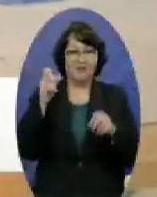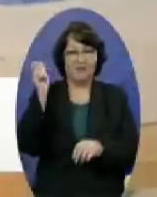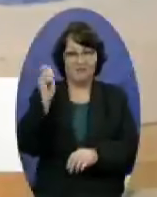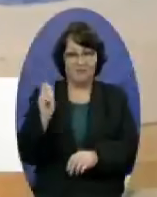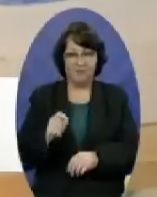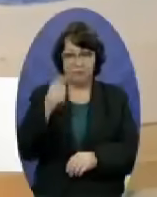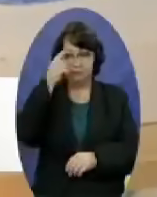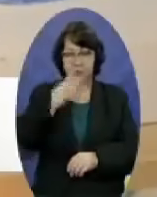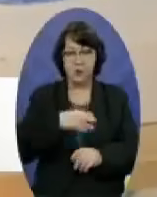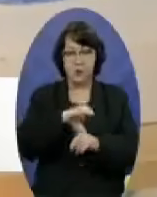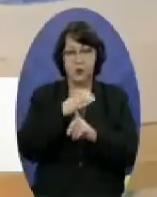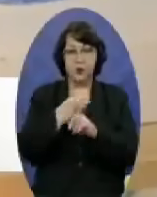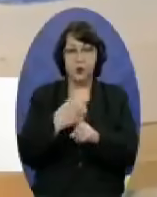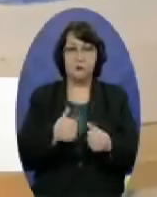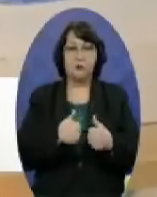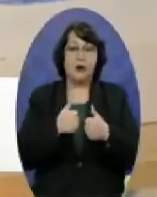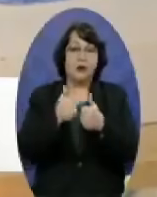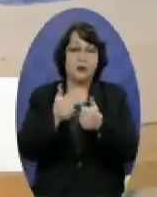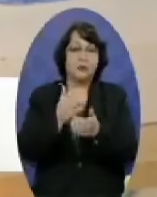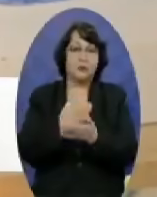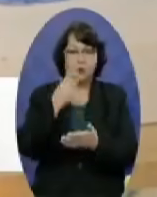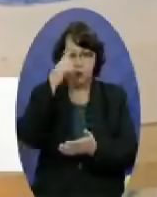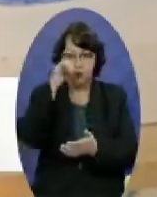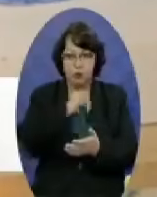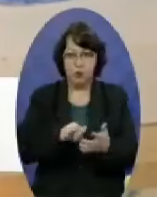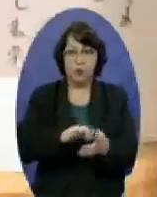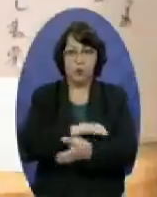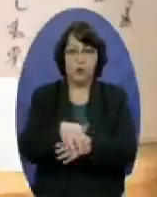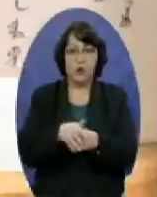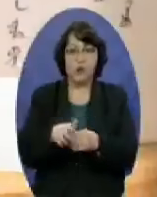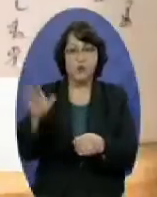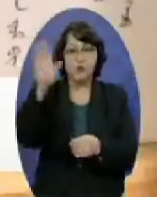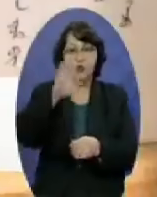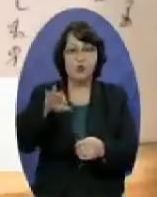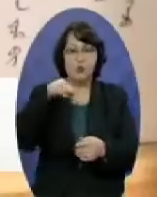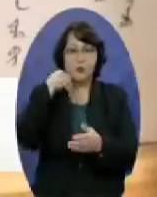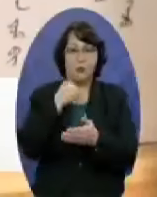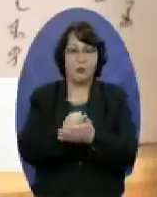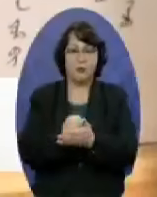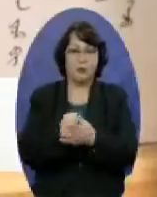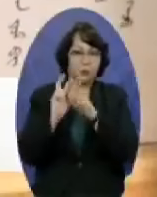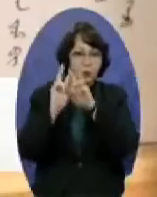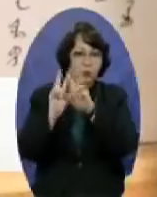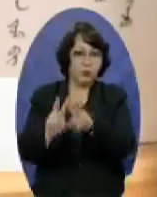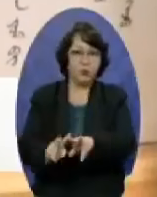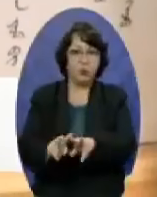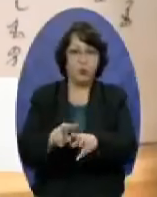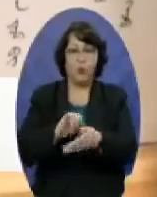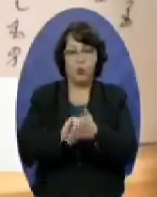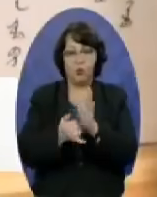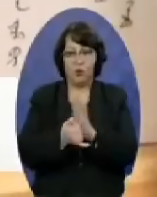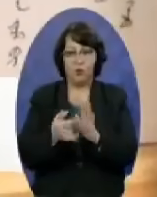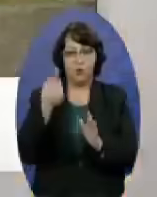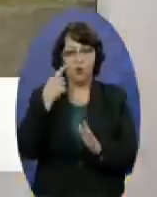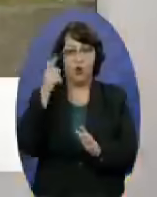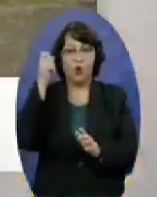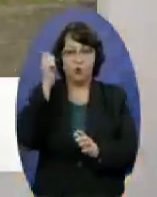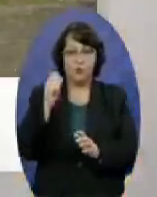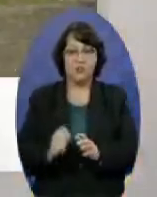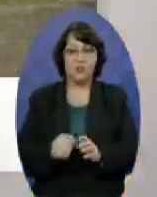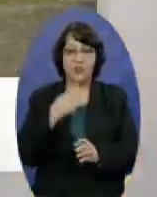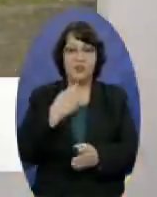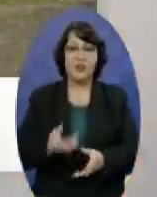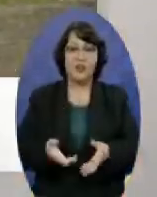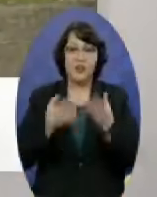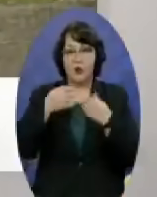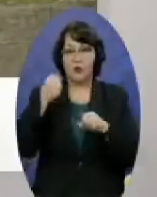өвт хөдөөгүй. Манай улсын тусгаар тогтнол мөнх Батчин уршихын бэлгэдэл учраас ингэж зохиомжлсон тухайгаа хэллээ. 4 дугаар